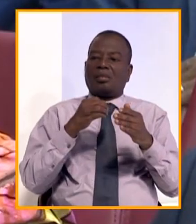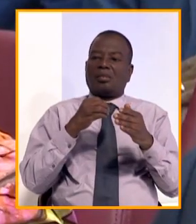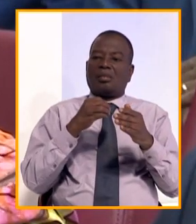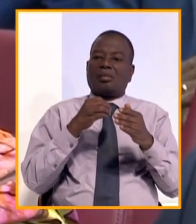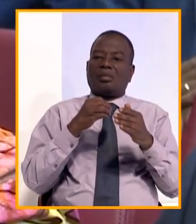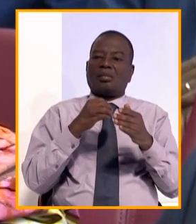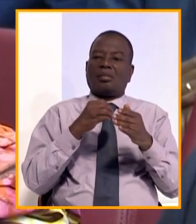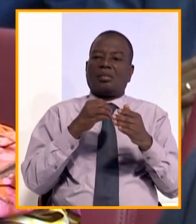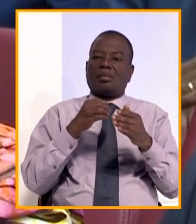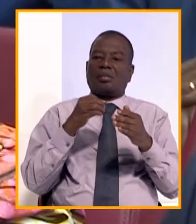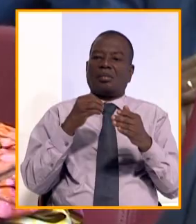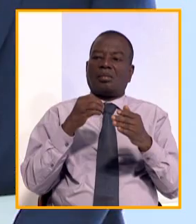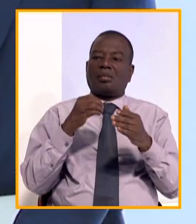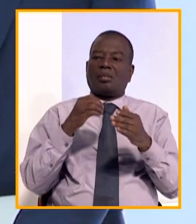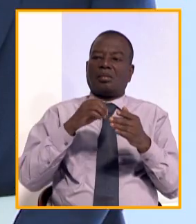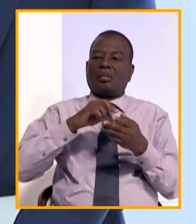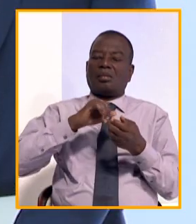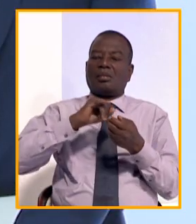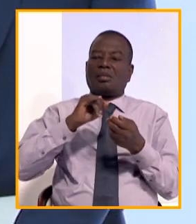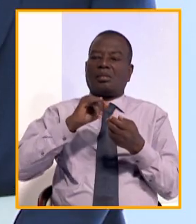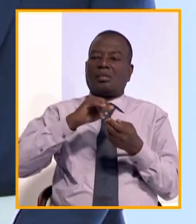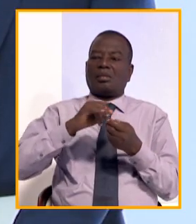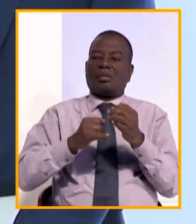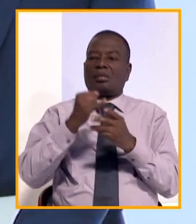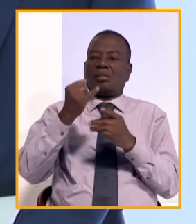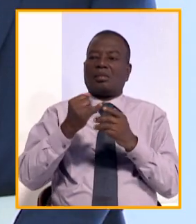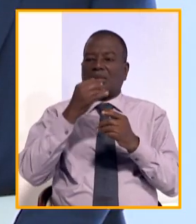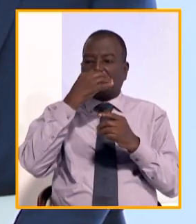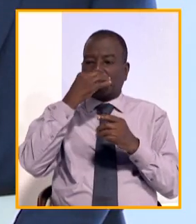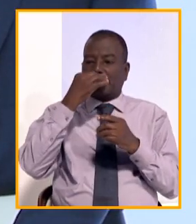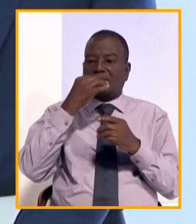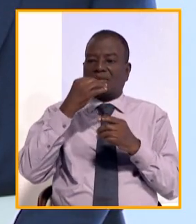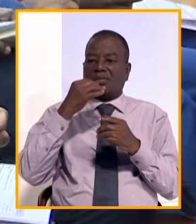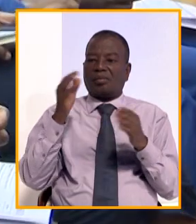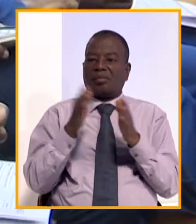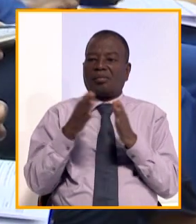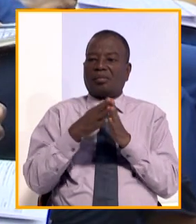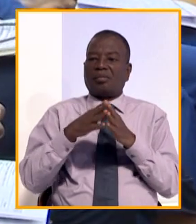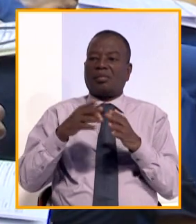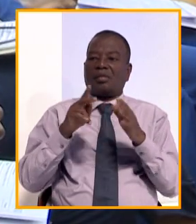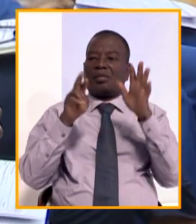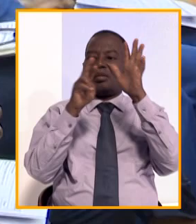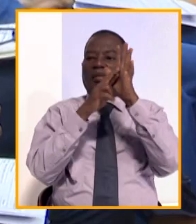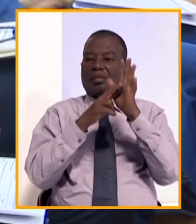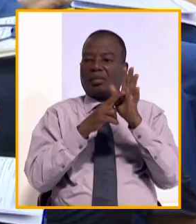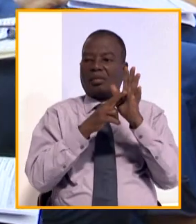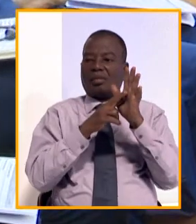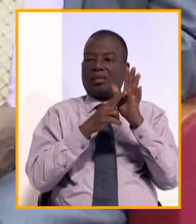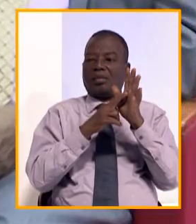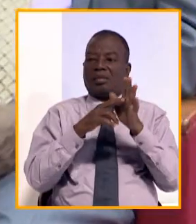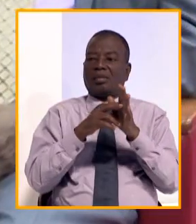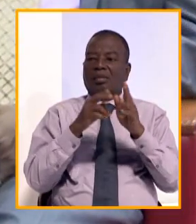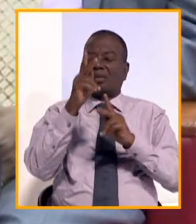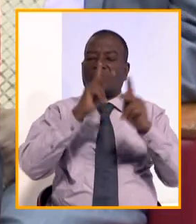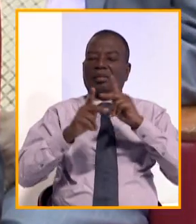GIPAL, et l'IPA, Innovation for Poverty Action, a réuni les représentants des structures publiques